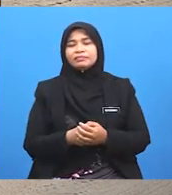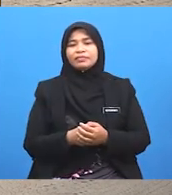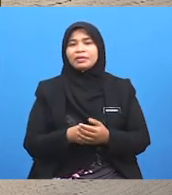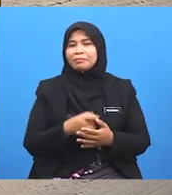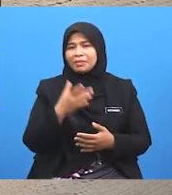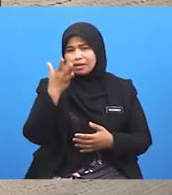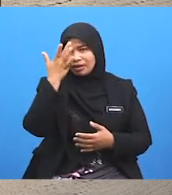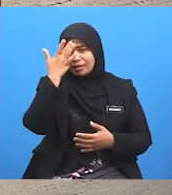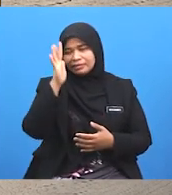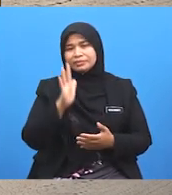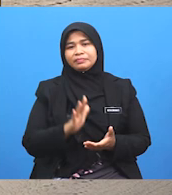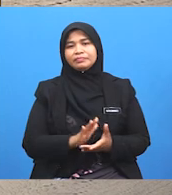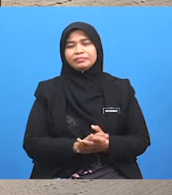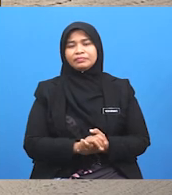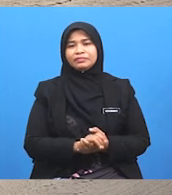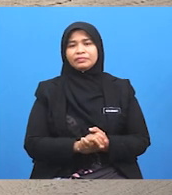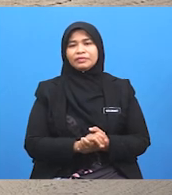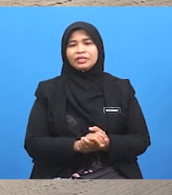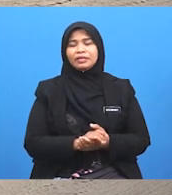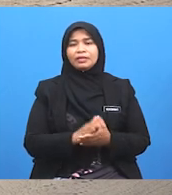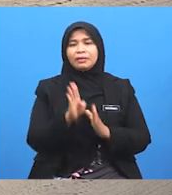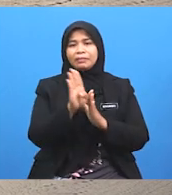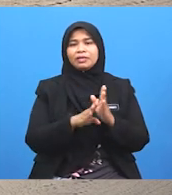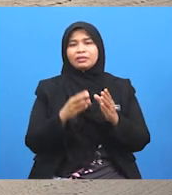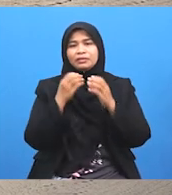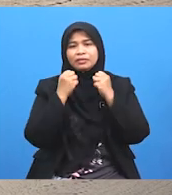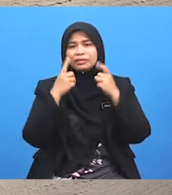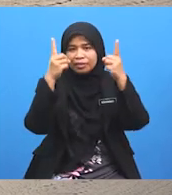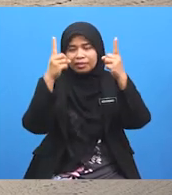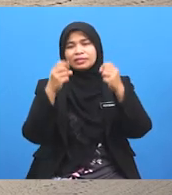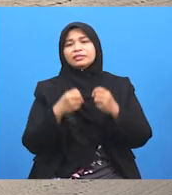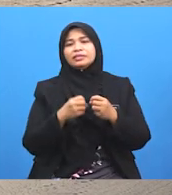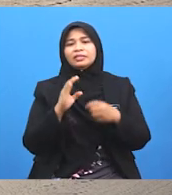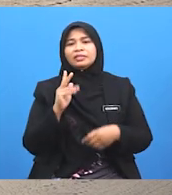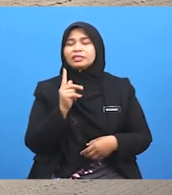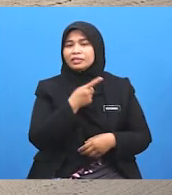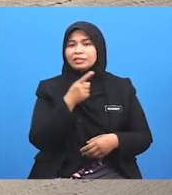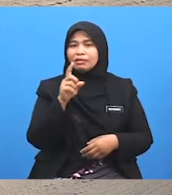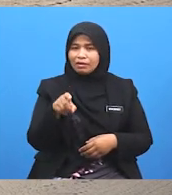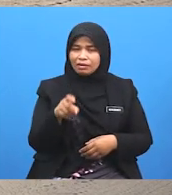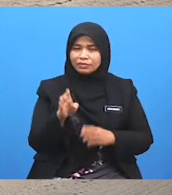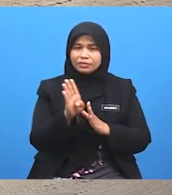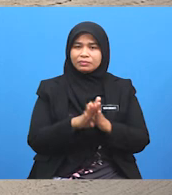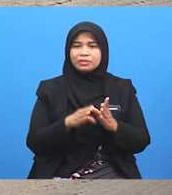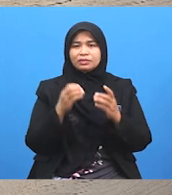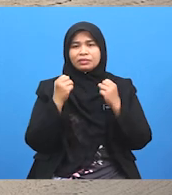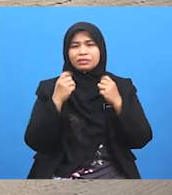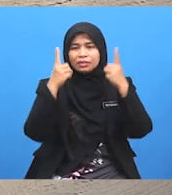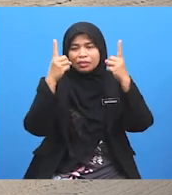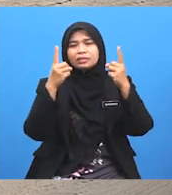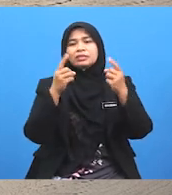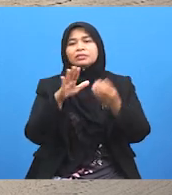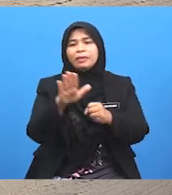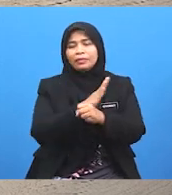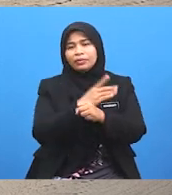Murid-murid, ciri yang berikutnya adalah berdedikasi. Kita harus berdedikasi sepenuhnya